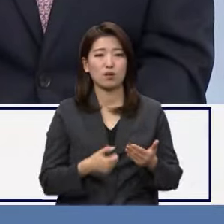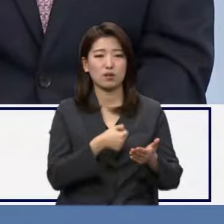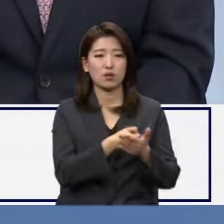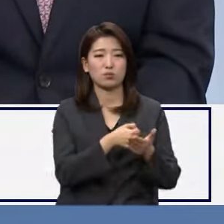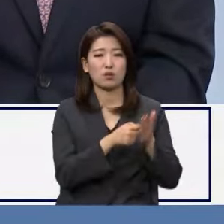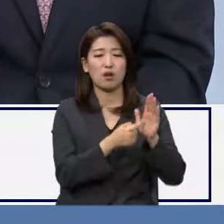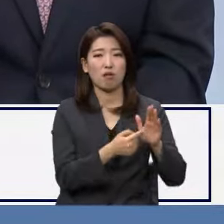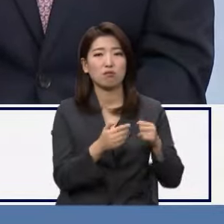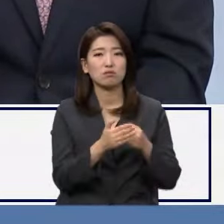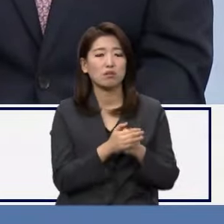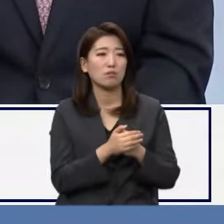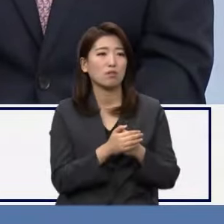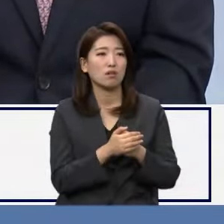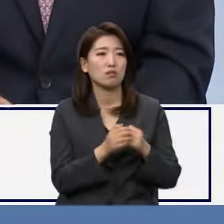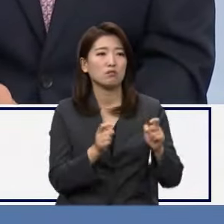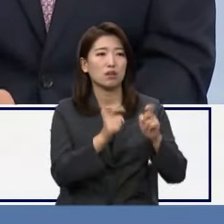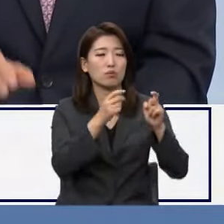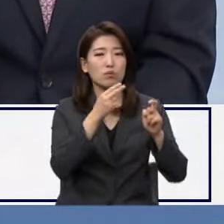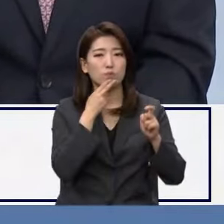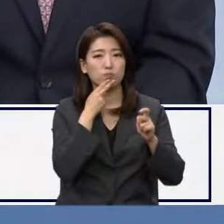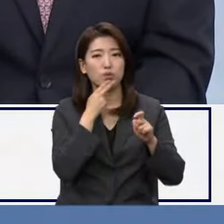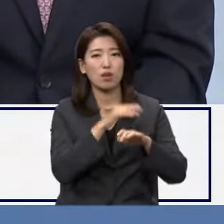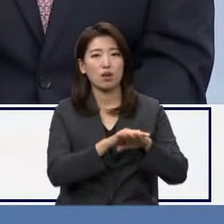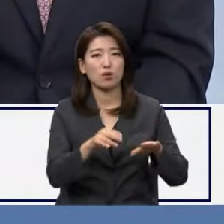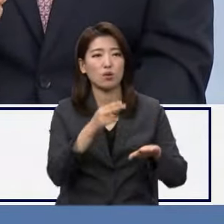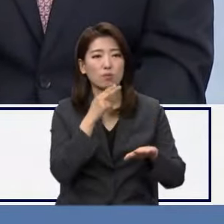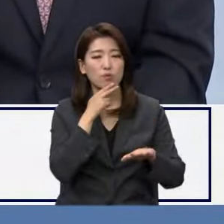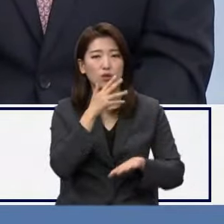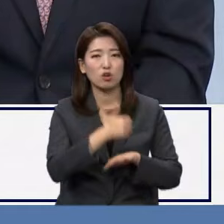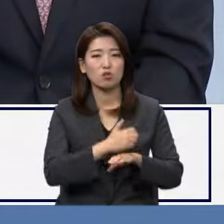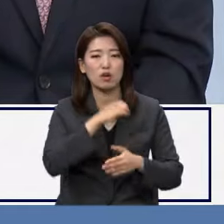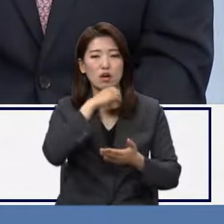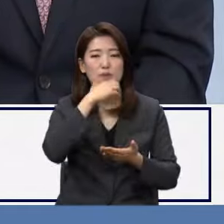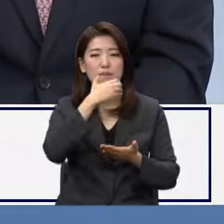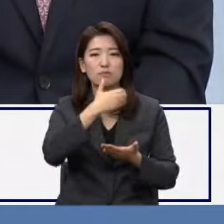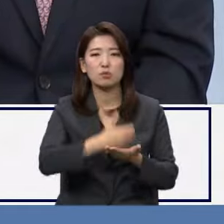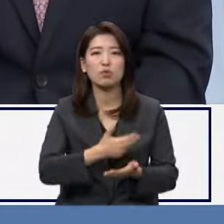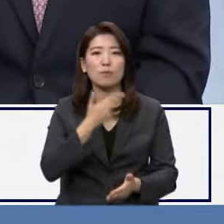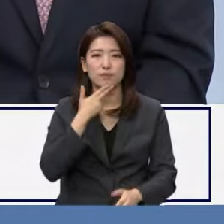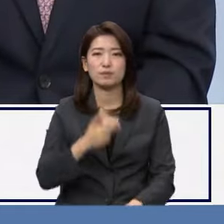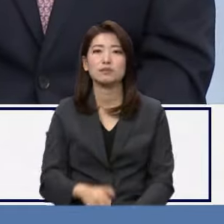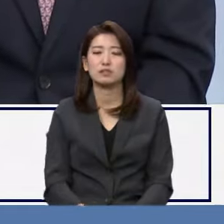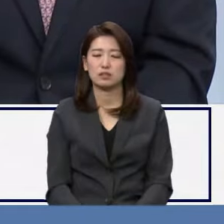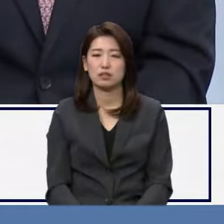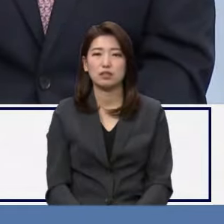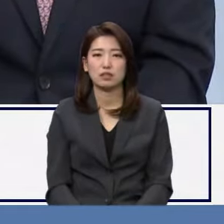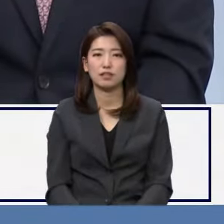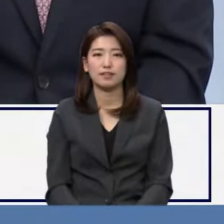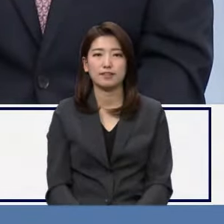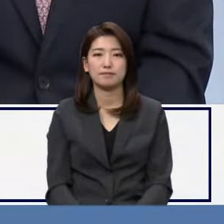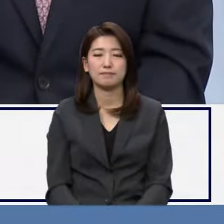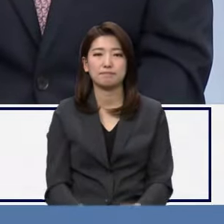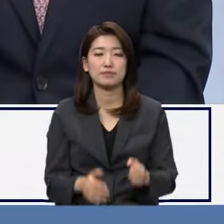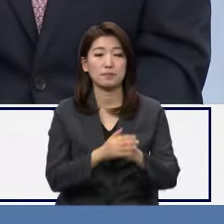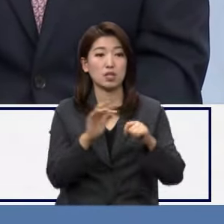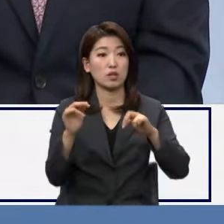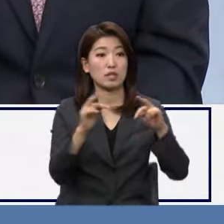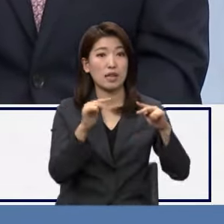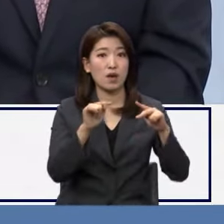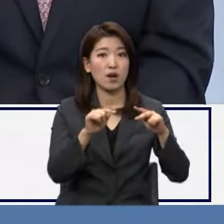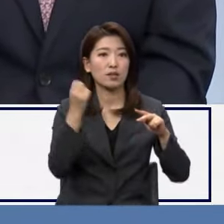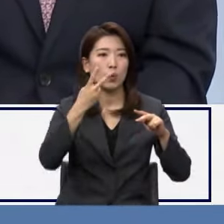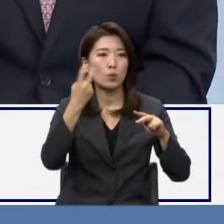의원은 지금 공간 위에 들어가 있잖아요 그 찐는 윤성열 대통령하고 가까운 사람이니까 또 저런 얘기를 많이